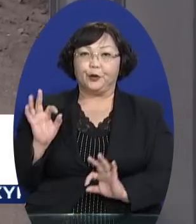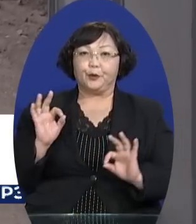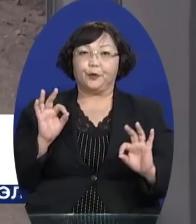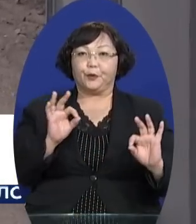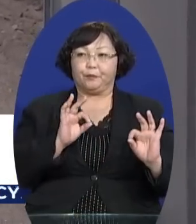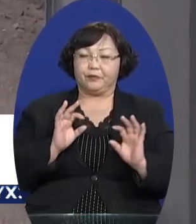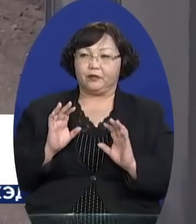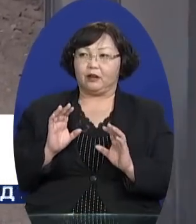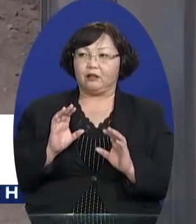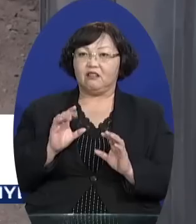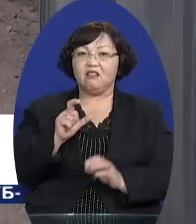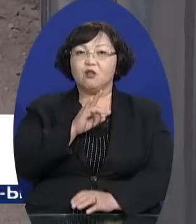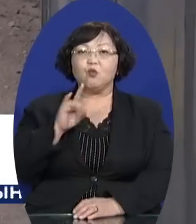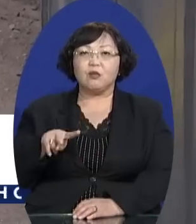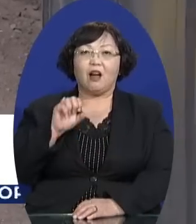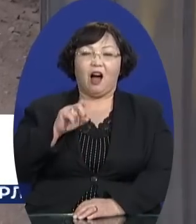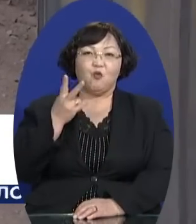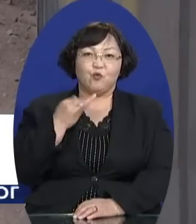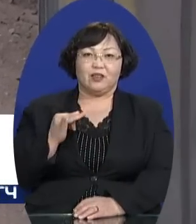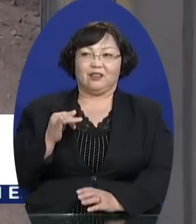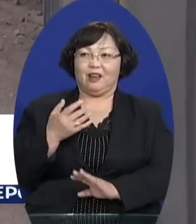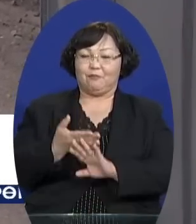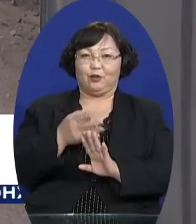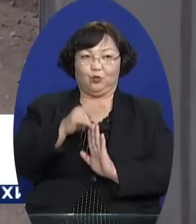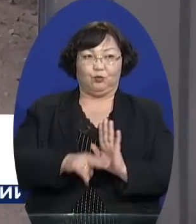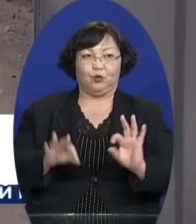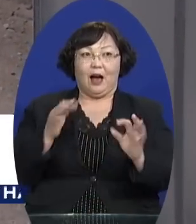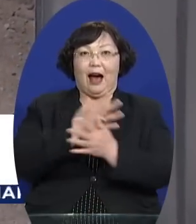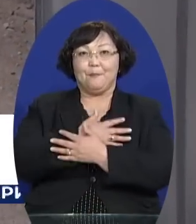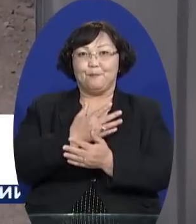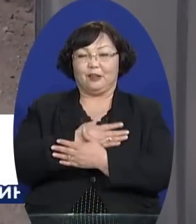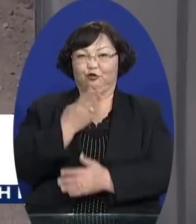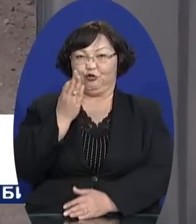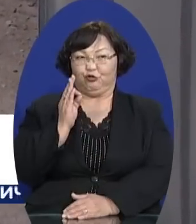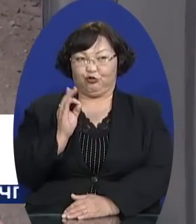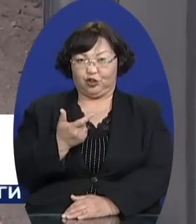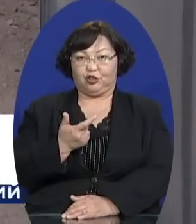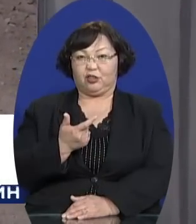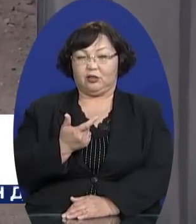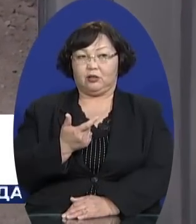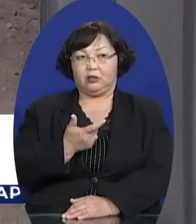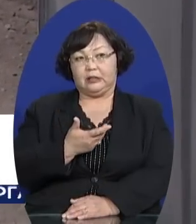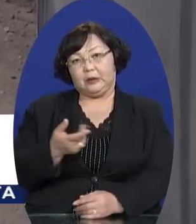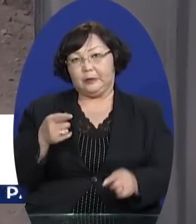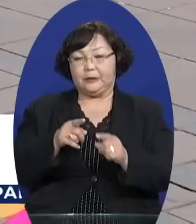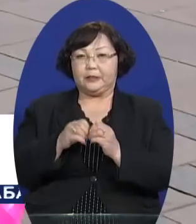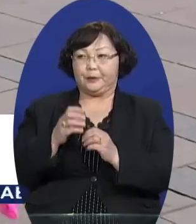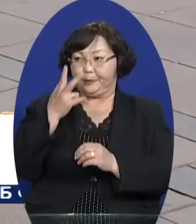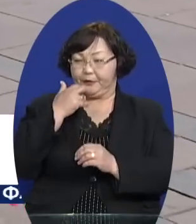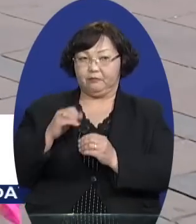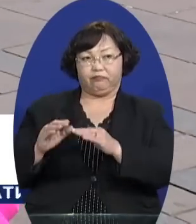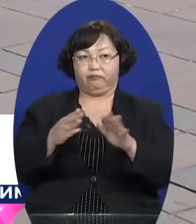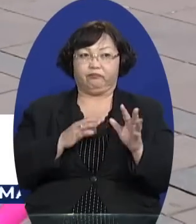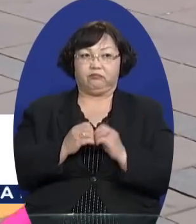тийм юмнууд. Одоо ер нь нэг гэсэн дэ амралтын цогцолбор л жишиг зохицуулал байгуулах зүгээр ахлах гэж бодчих. Гэнт